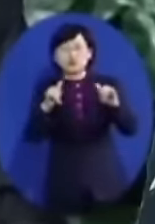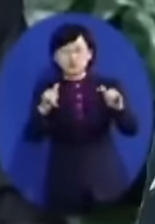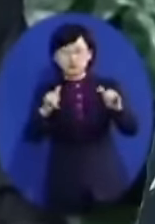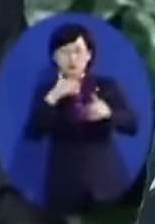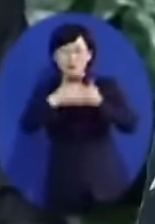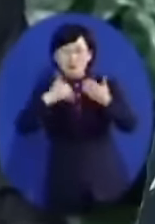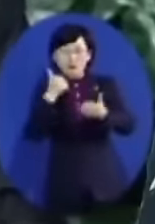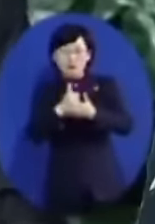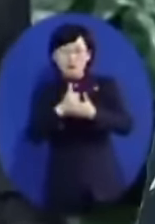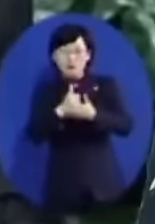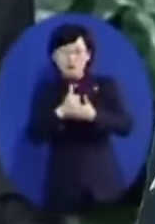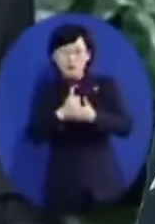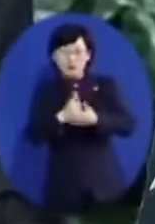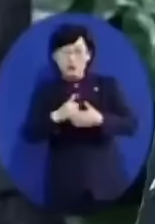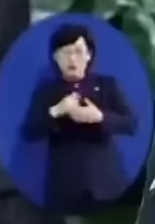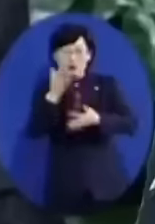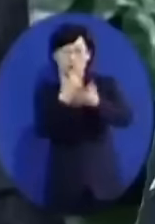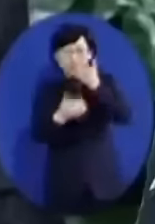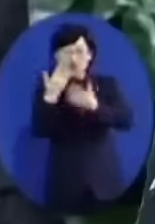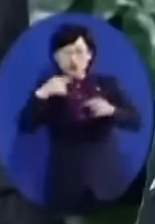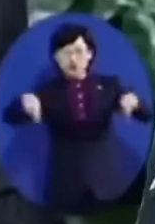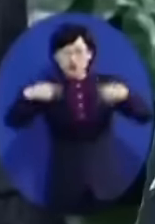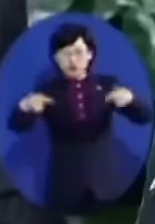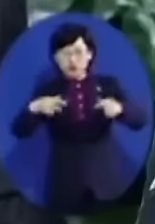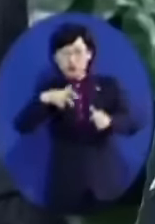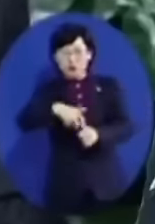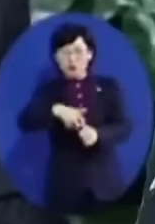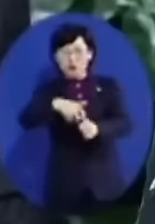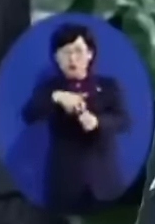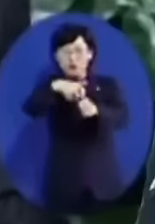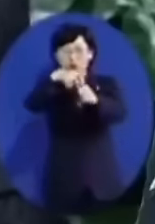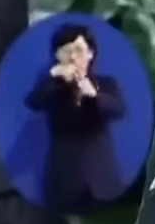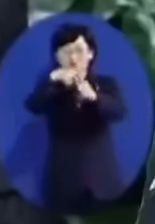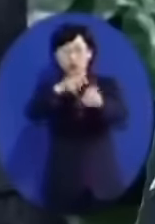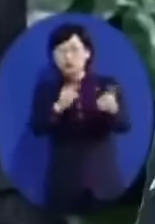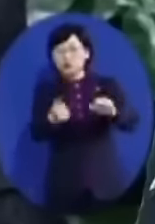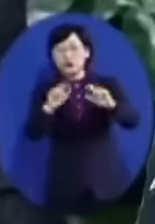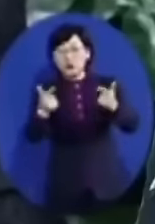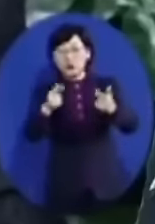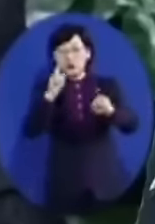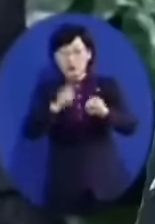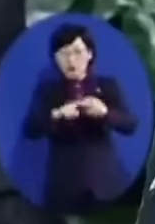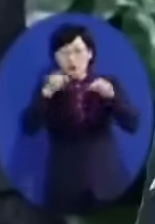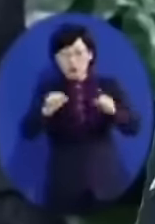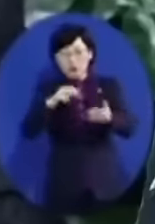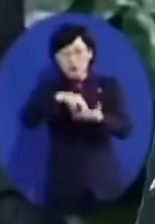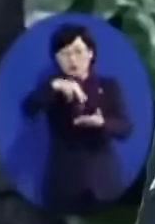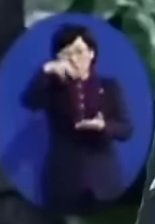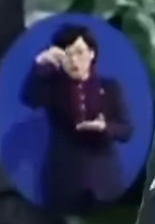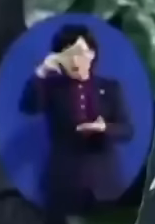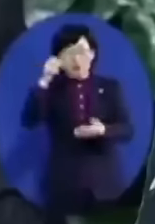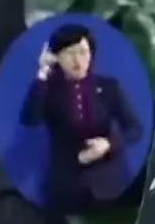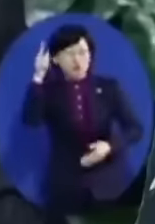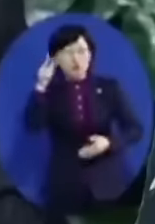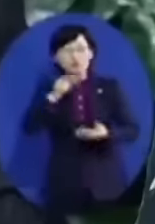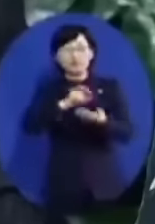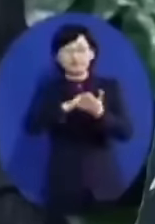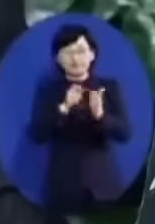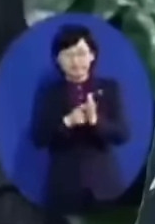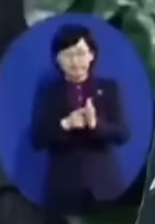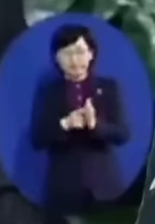하나님이 불수레를 태워서 죽지 않고 하늘에 데리고 갈 정도의 위대한 인물이었습니다.